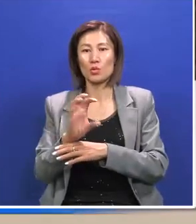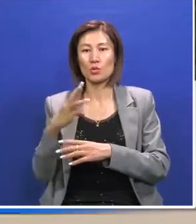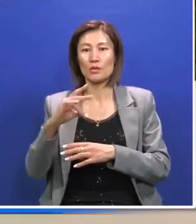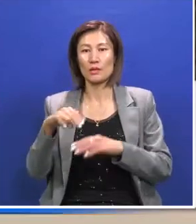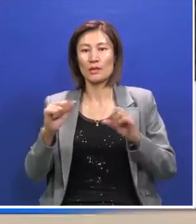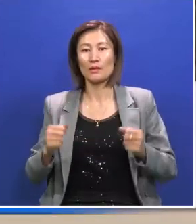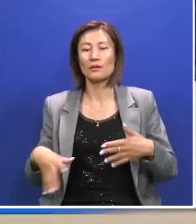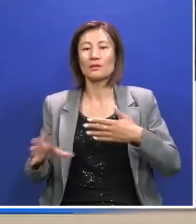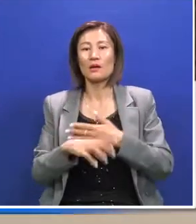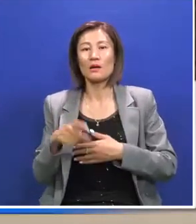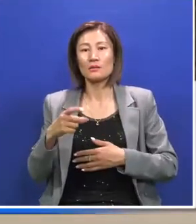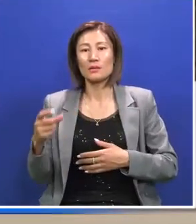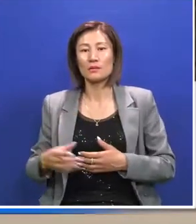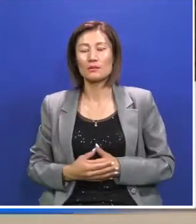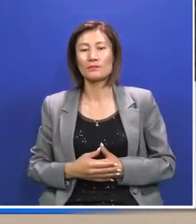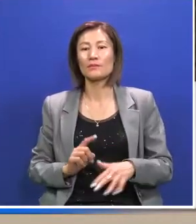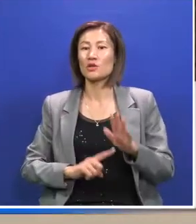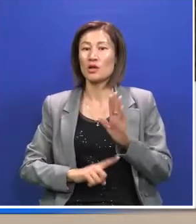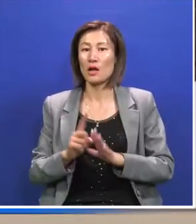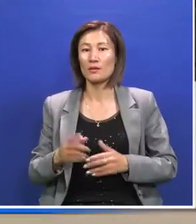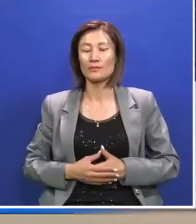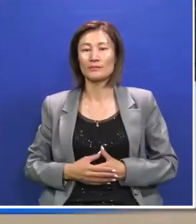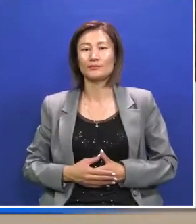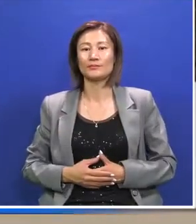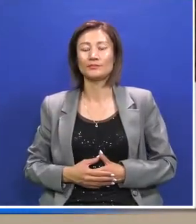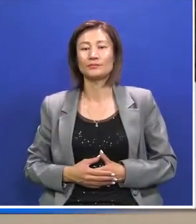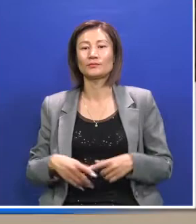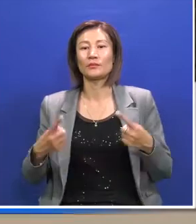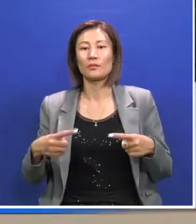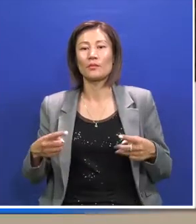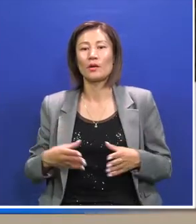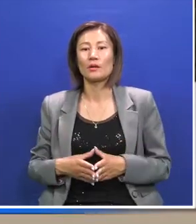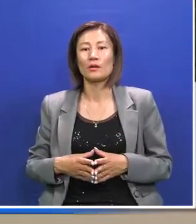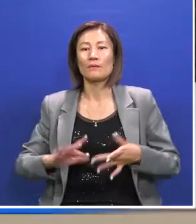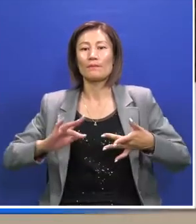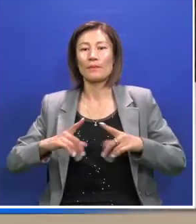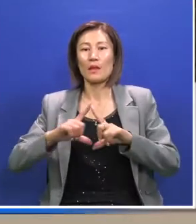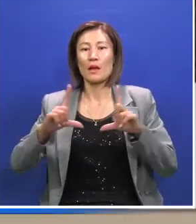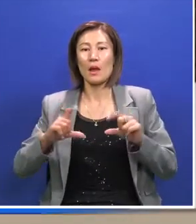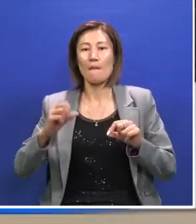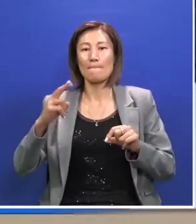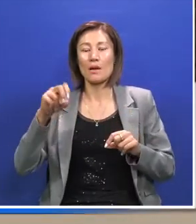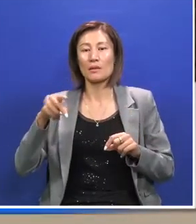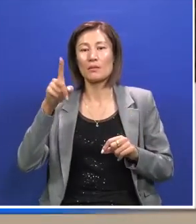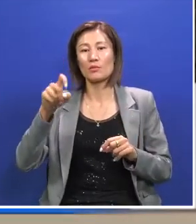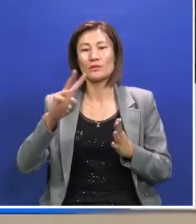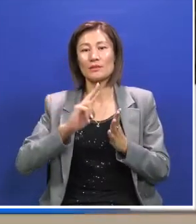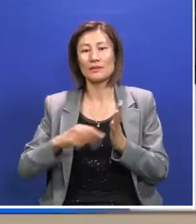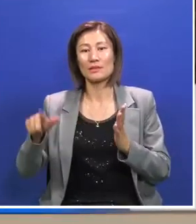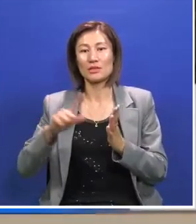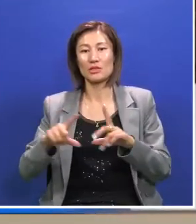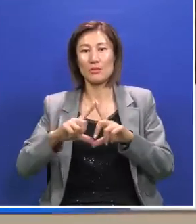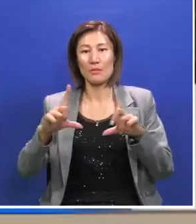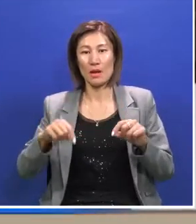осы жан басына қаржыландырудан шығарып отырмыз артығынан. Одан бөлек интерактивті панель 187